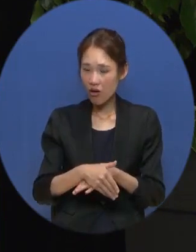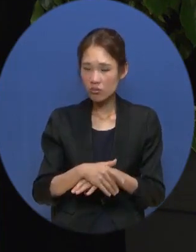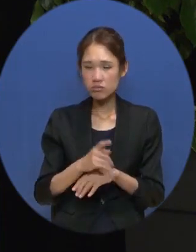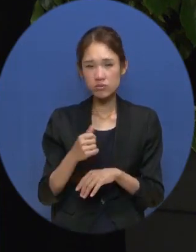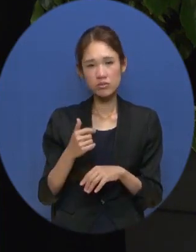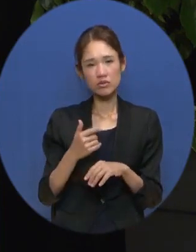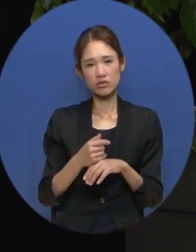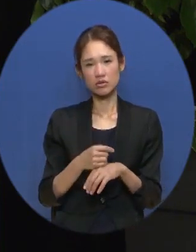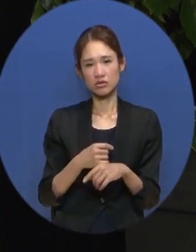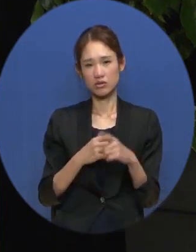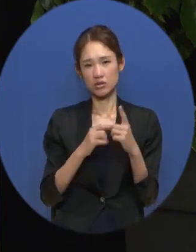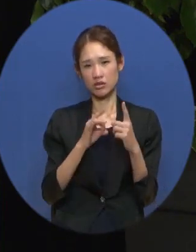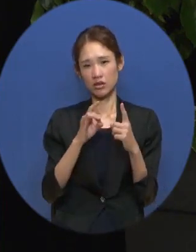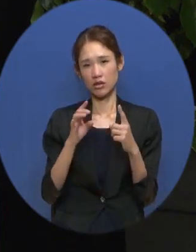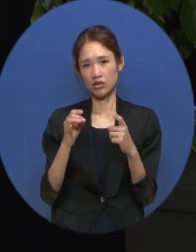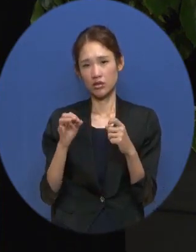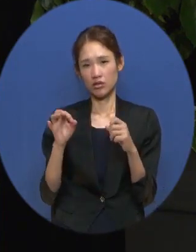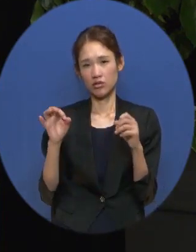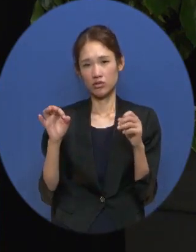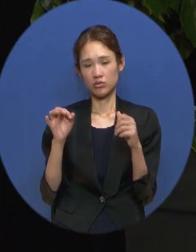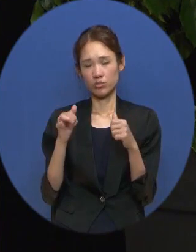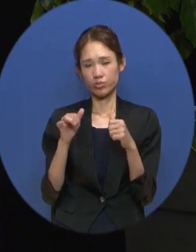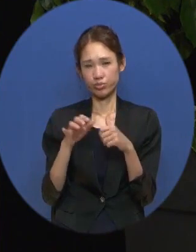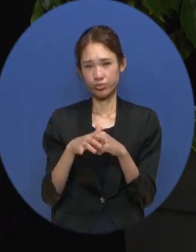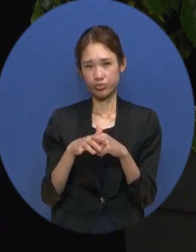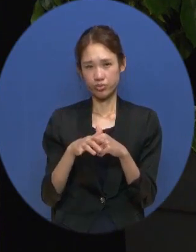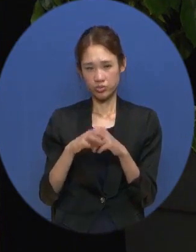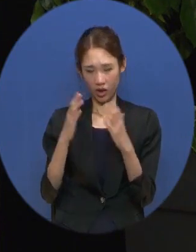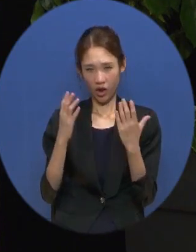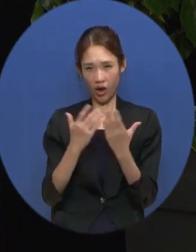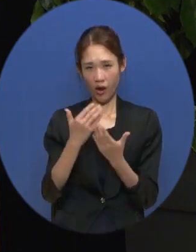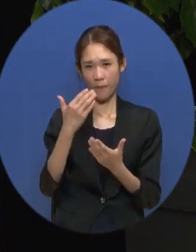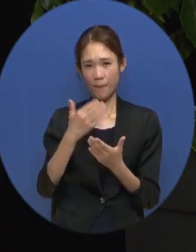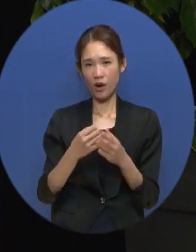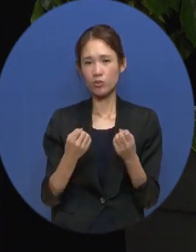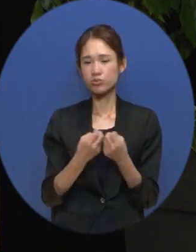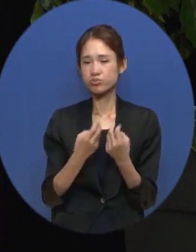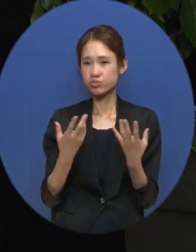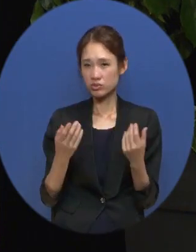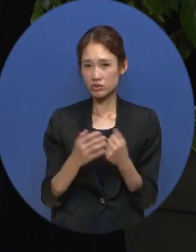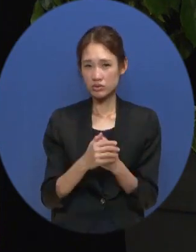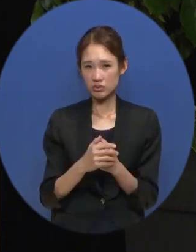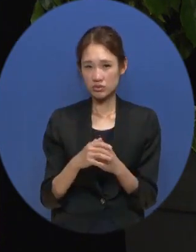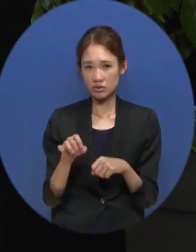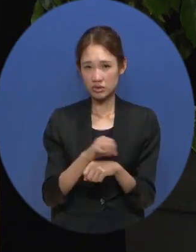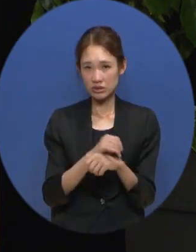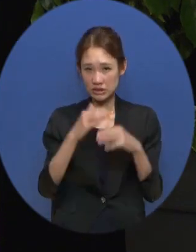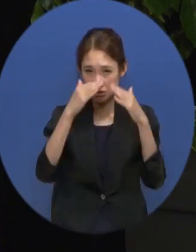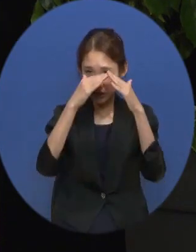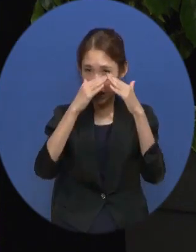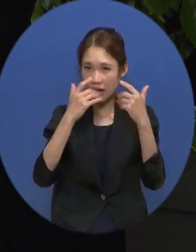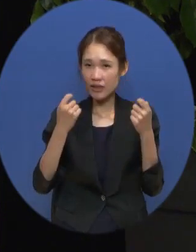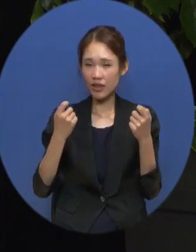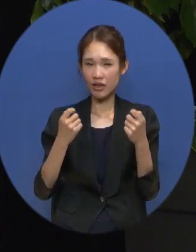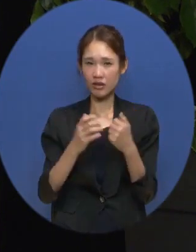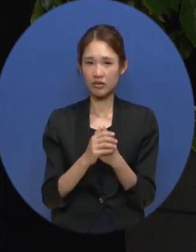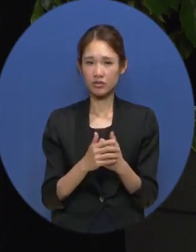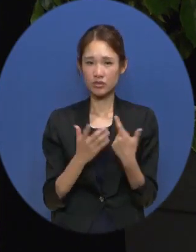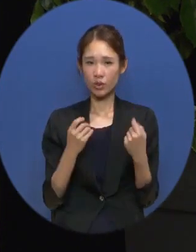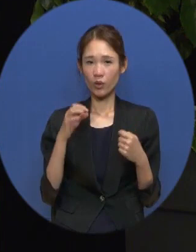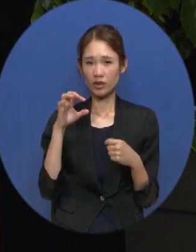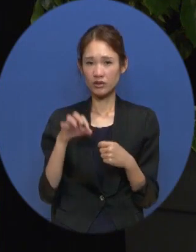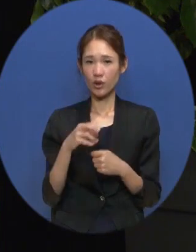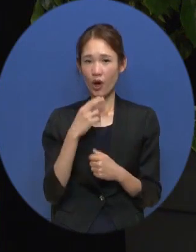그 하나 무너지면 순간 와르르 무너지는 건 시간 문제거든요. 네. 특히 재택은 그런 것 같아요. 같은 장소에